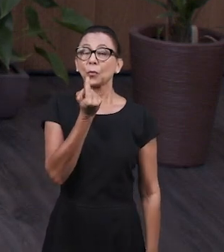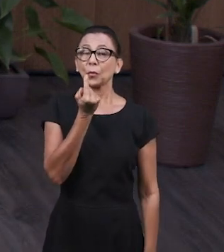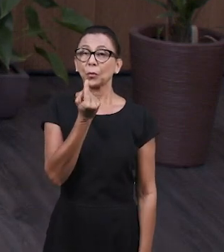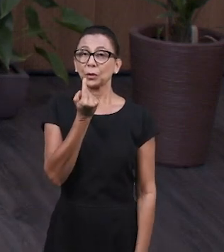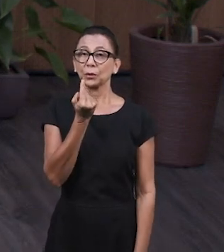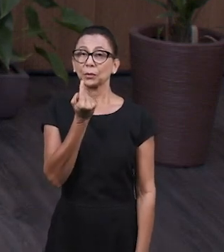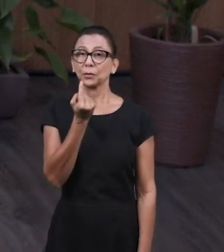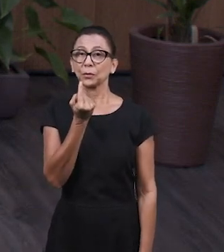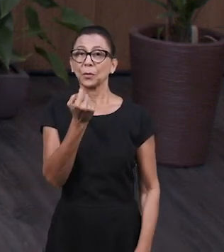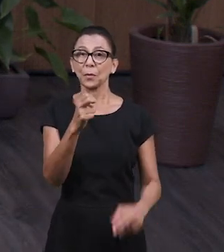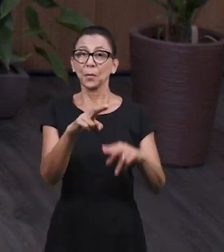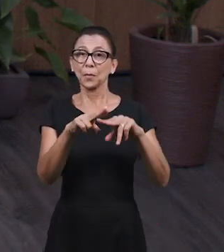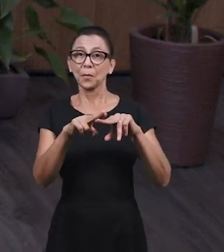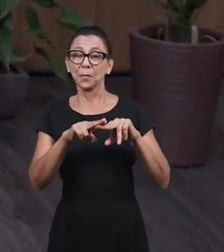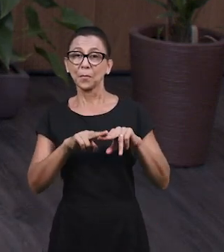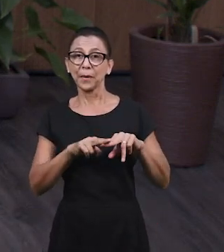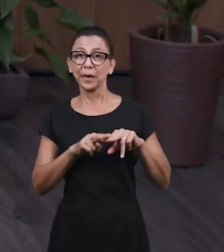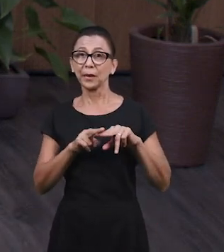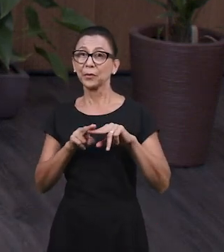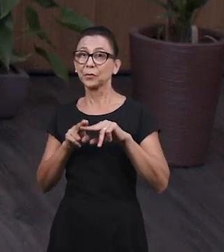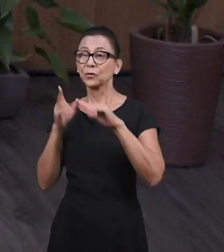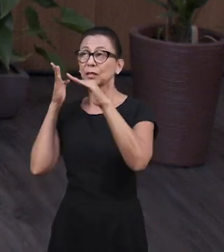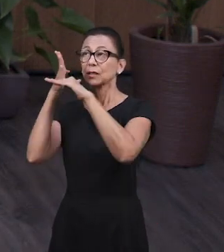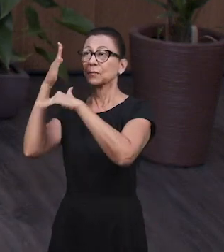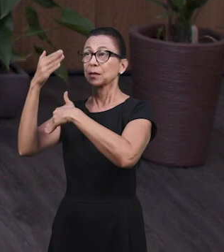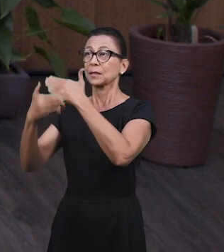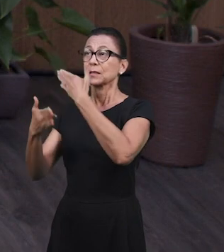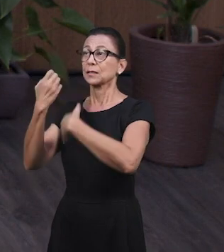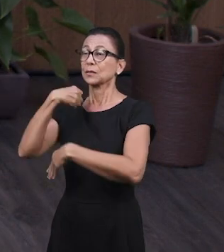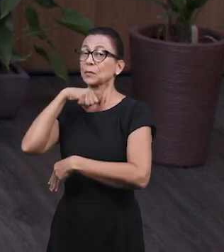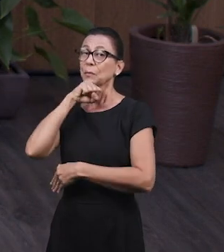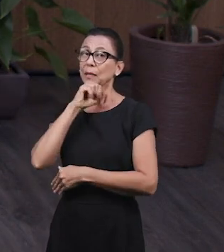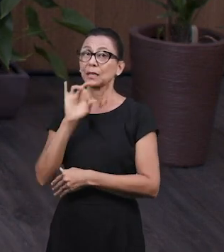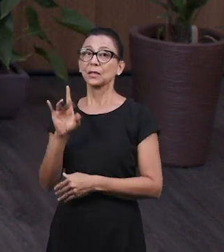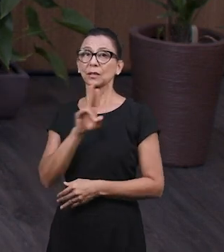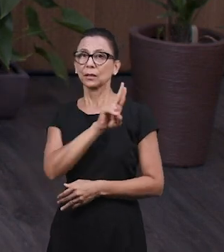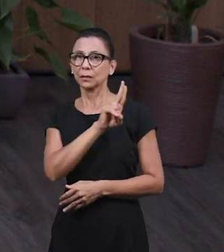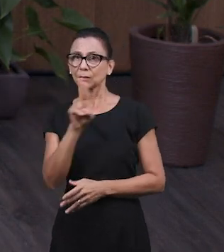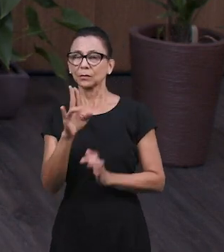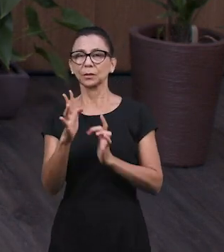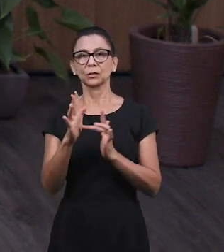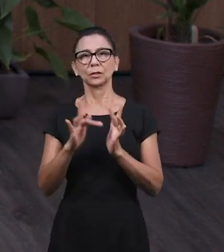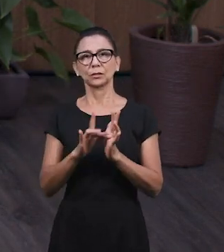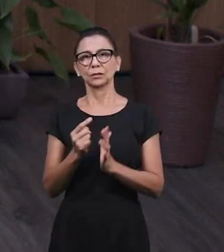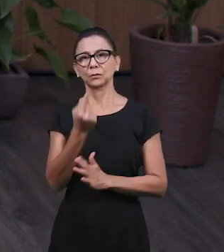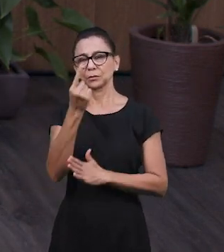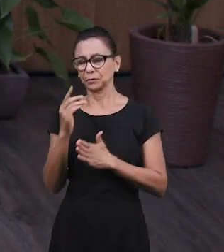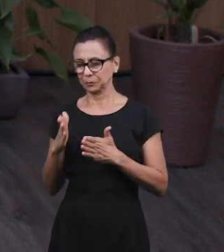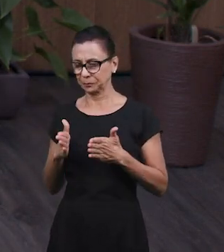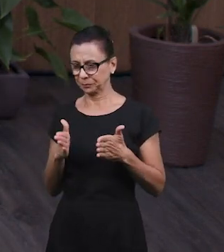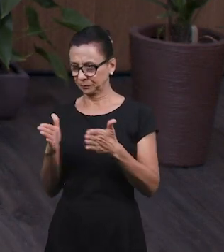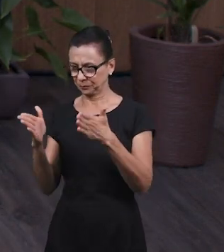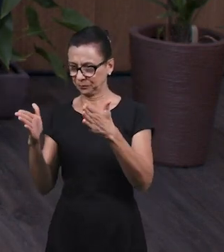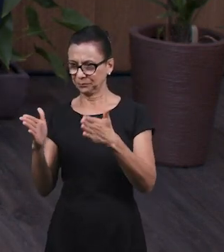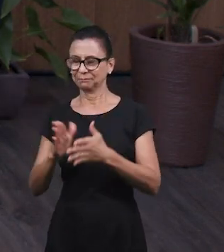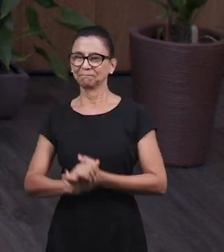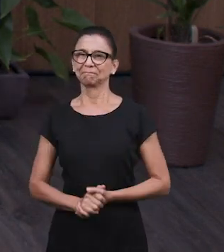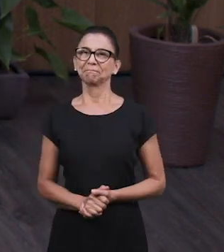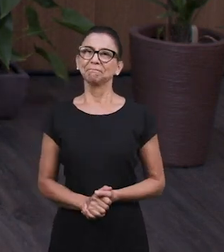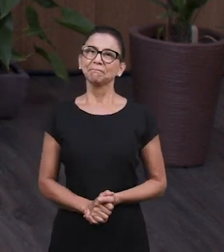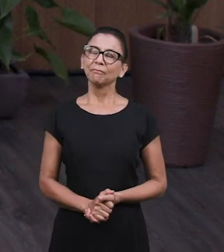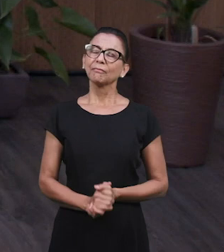seul médiateur, c'est-à-dire la Bible parle que la seule manière de l'homme d'aller à Dieu Père est à travers Jésus. C'est le seul